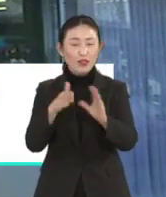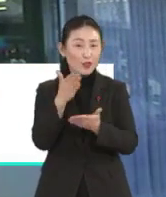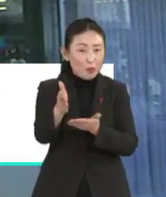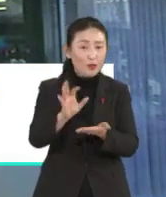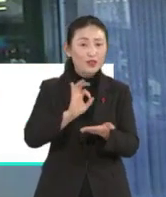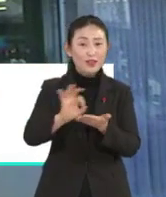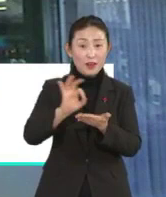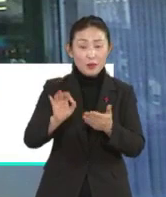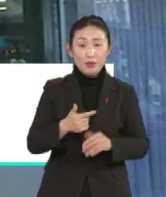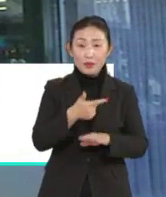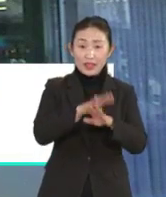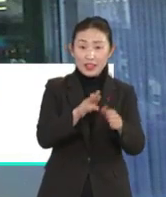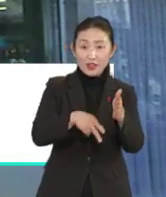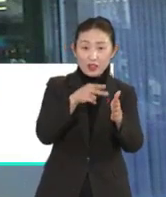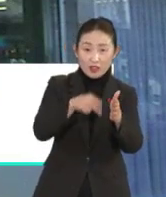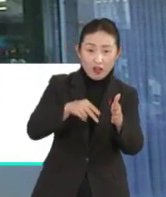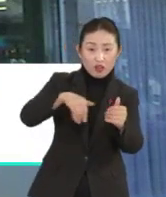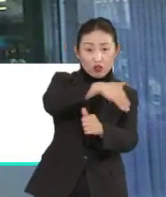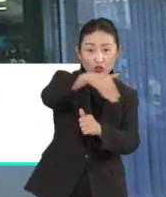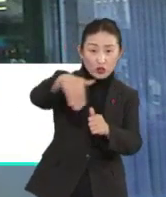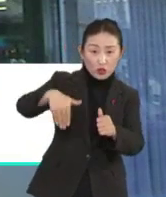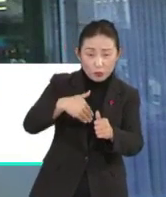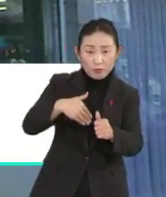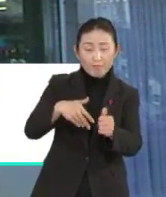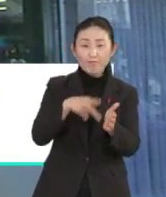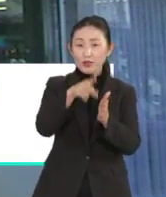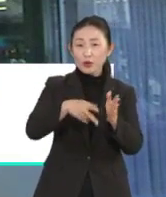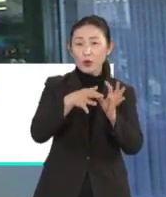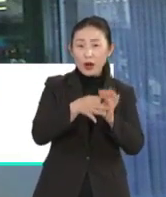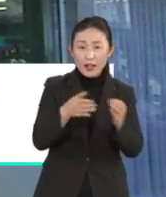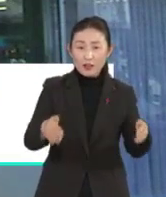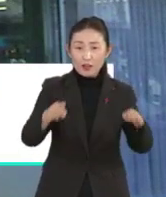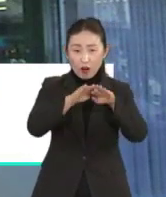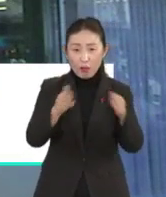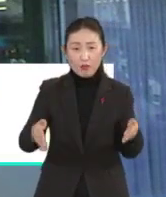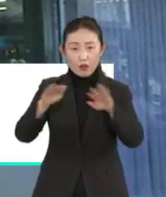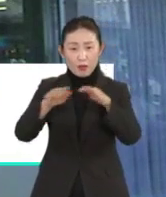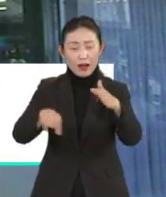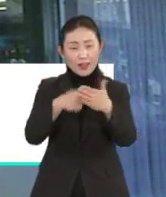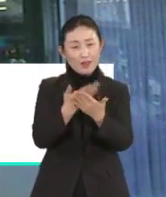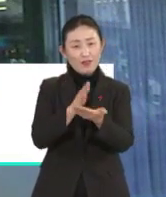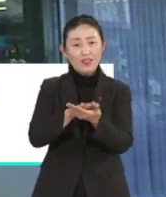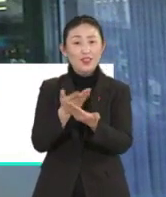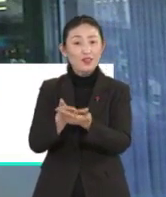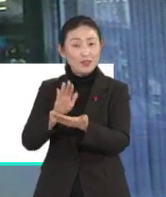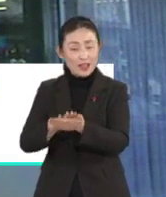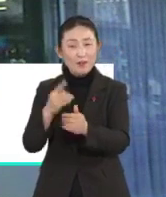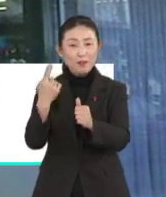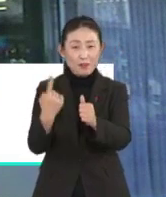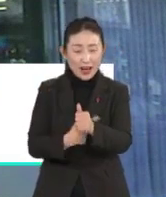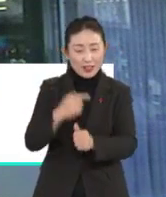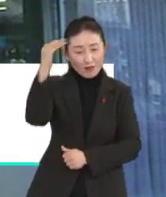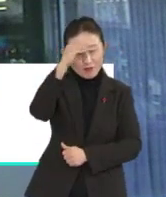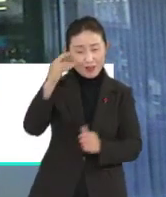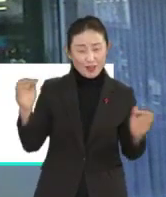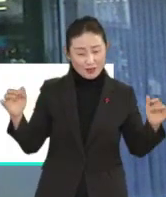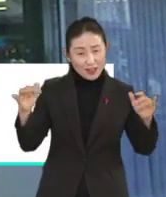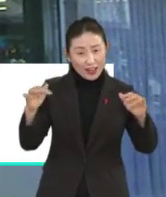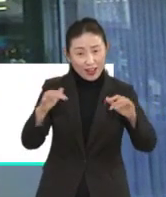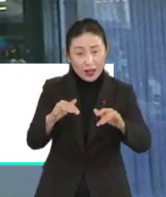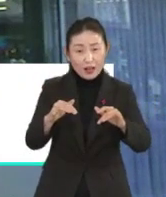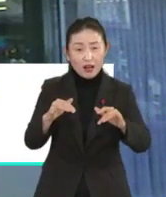또 대전역 배우 도시개발지역에 철도유산 등도 리모델링이 활발히 진행돼 원도심 활성화에 마중물